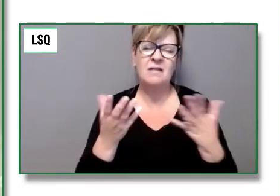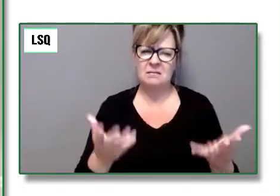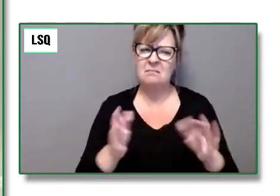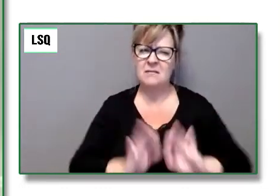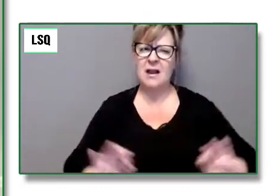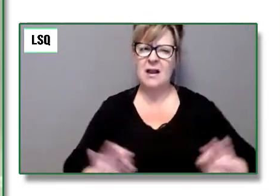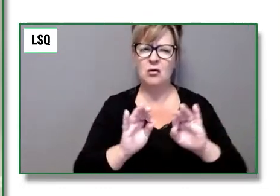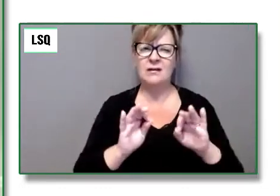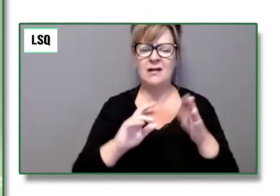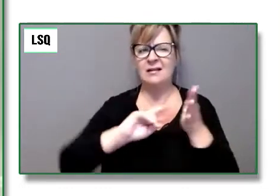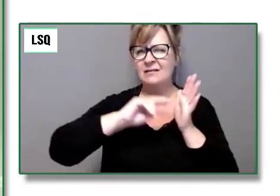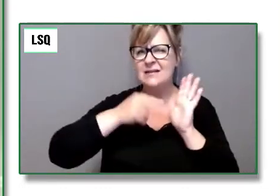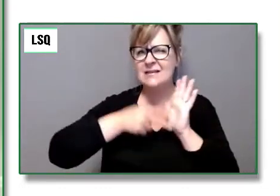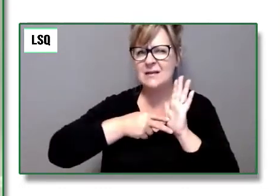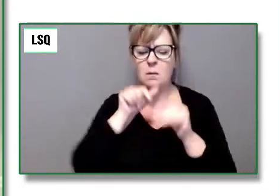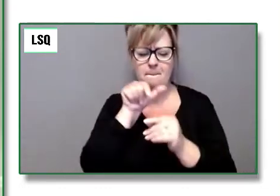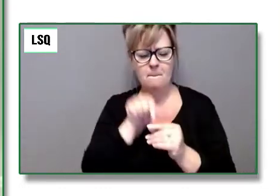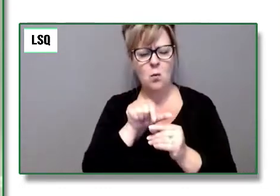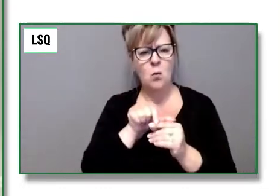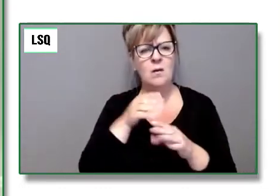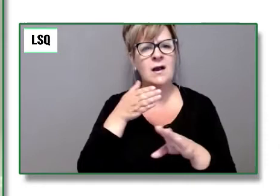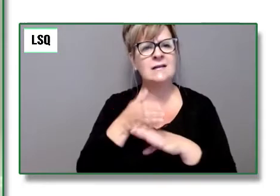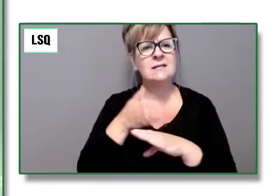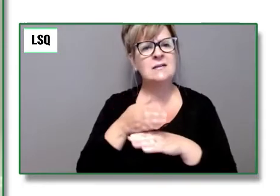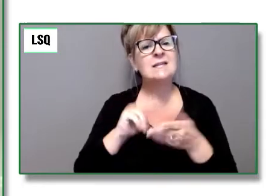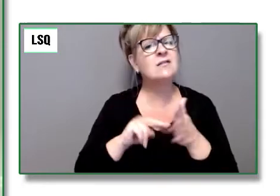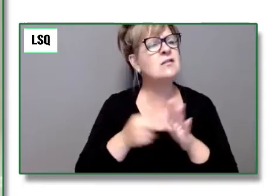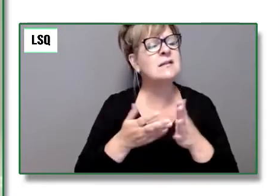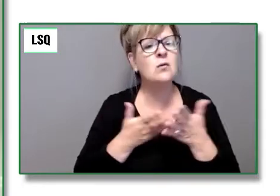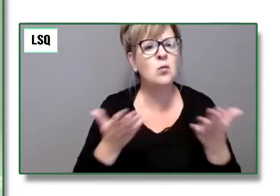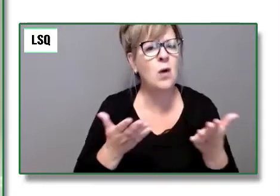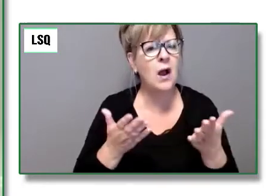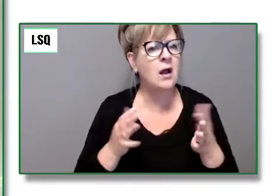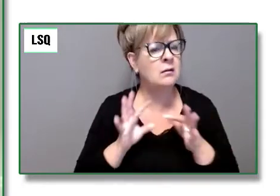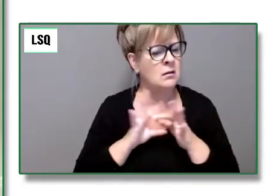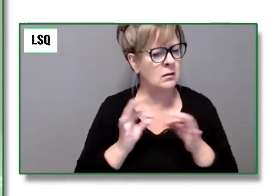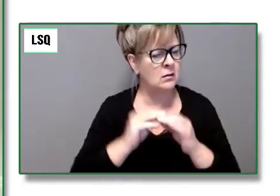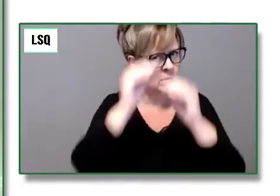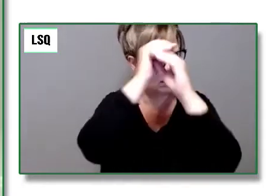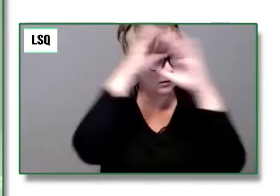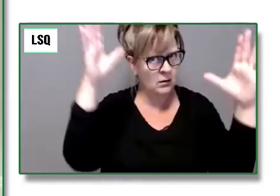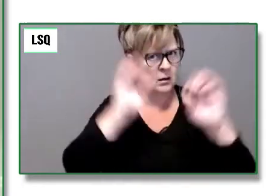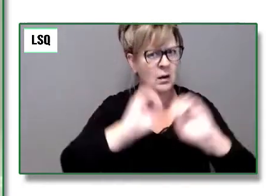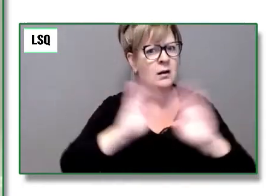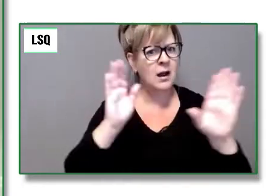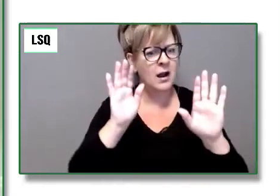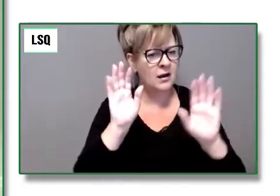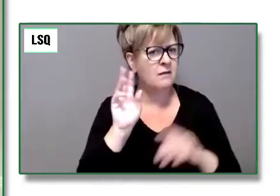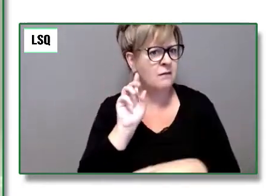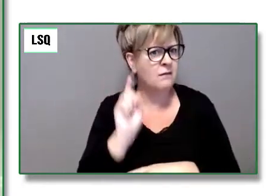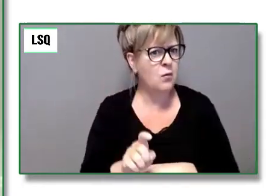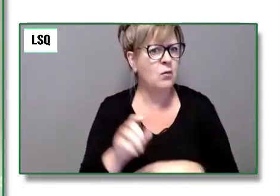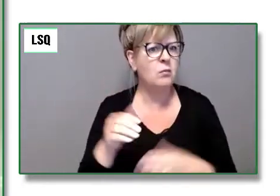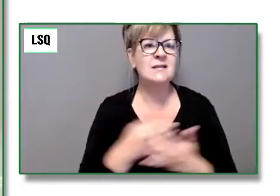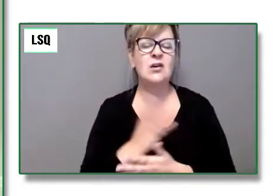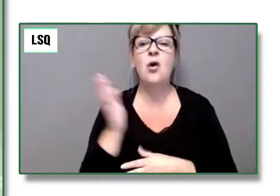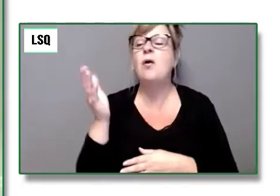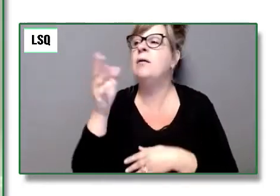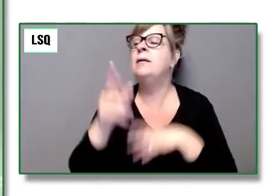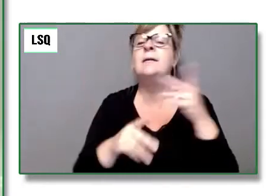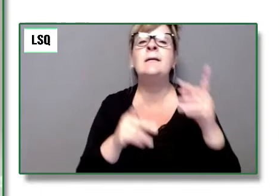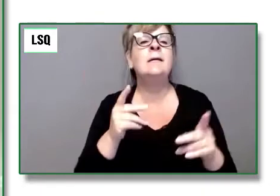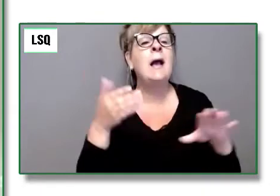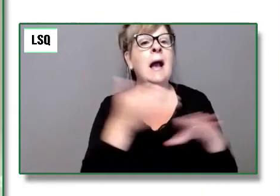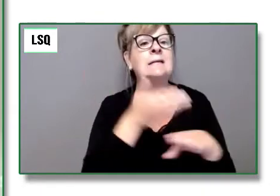voient l'accessibilité comme une réflexion secondaire. On y pense à la